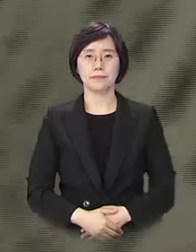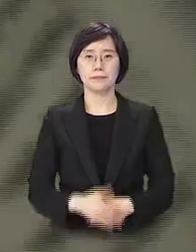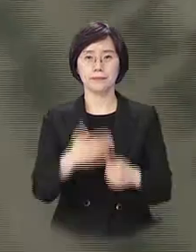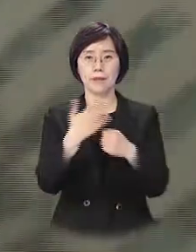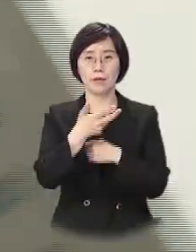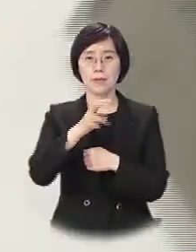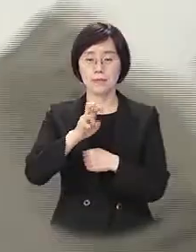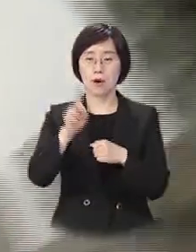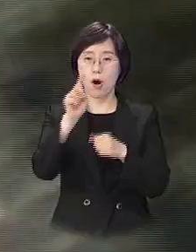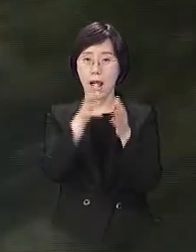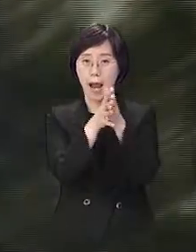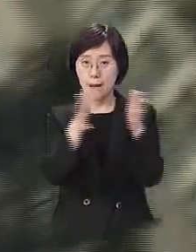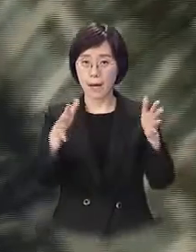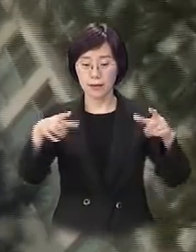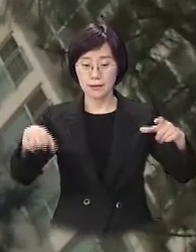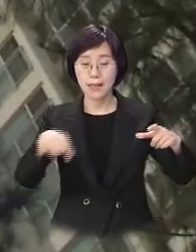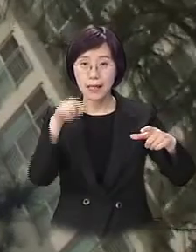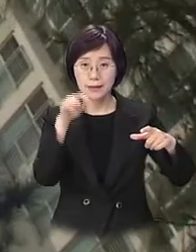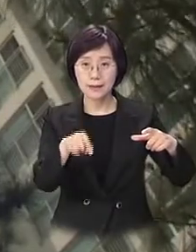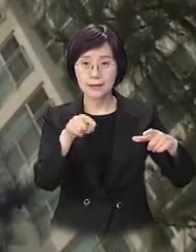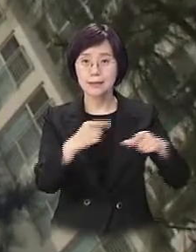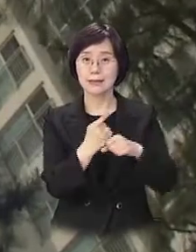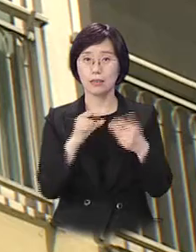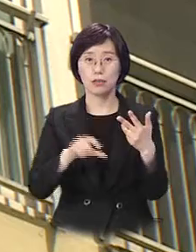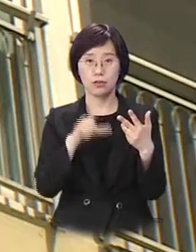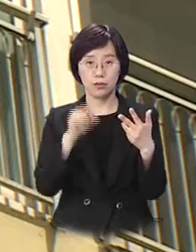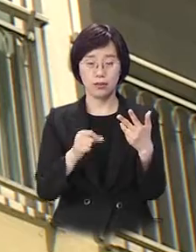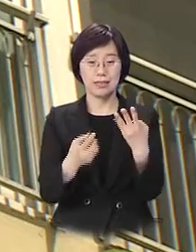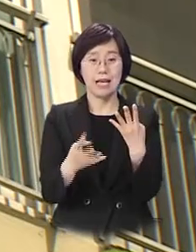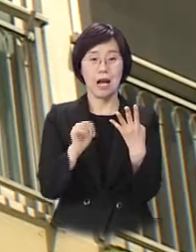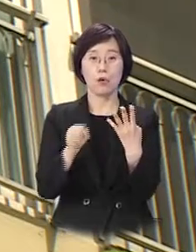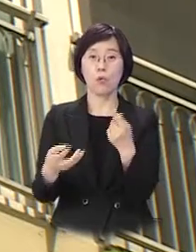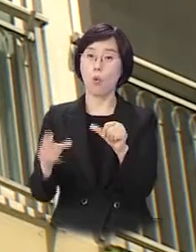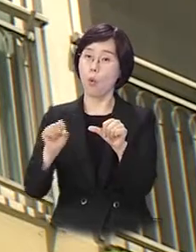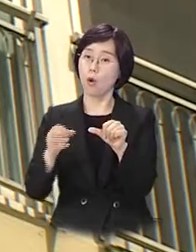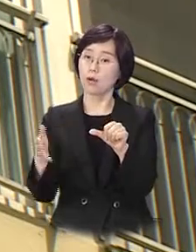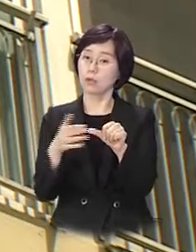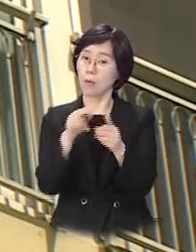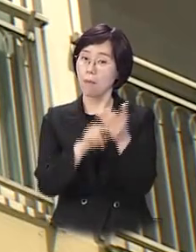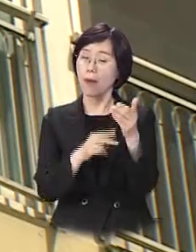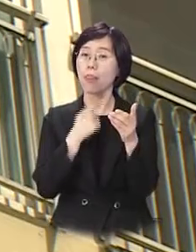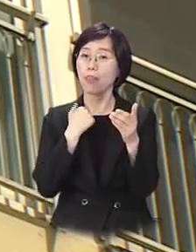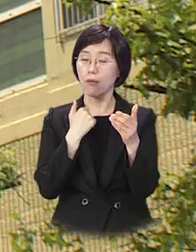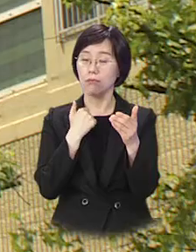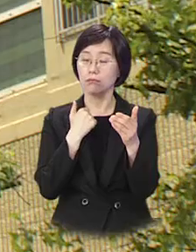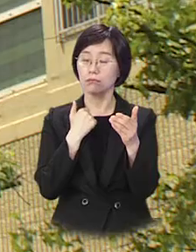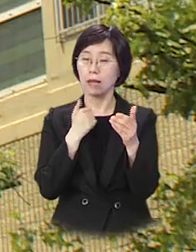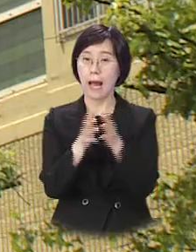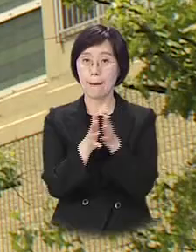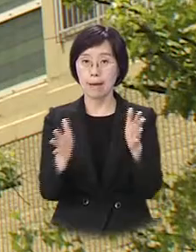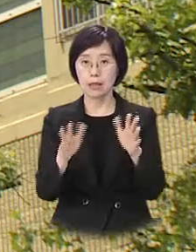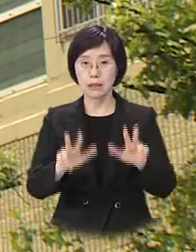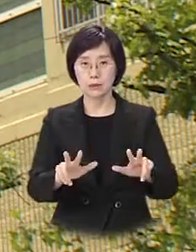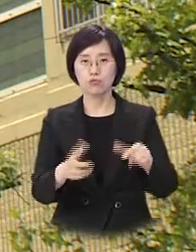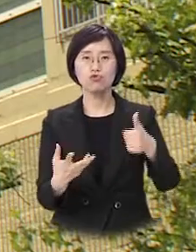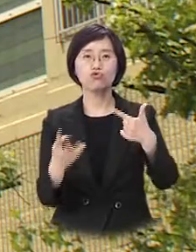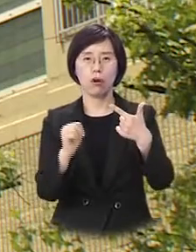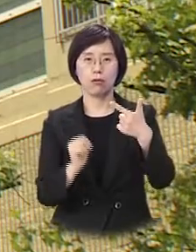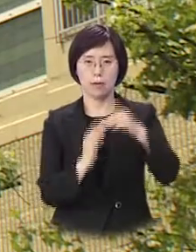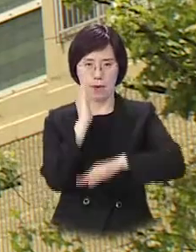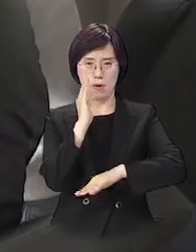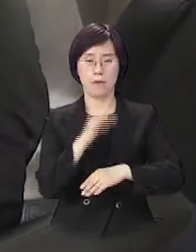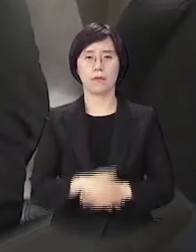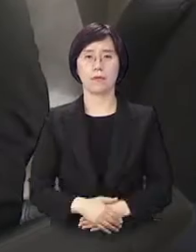대구 침산동의 한 아파트 단지입니다. 지난해 7월 4억에서 5억 원대에 거래되던 아파트 값이 지금은 6억 원을